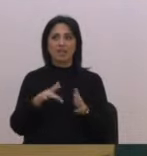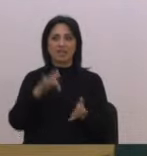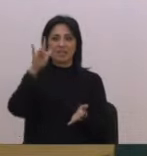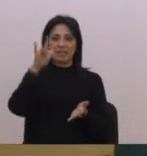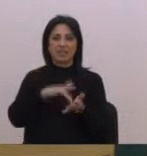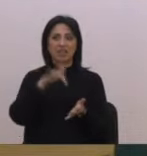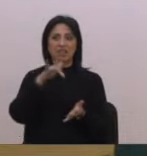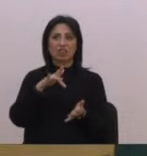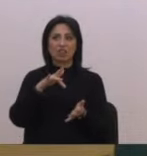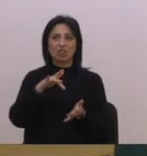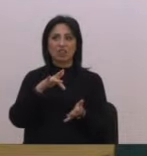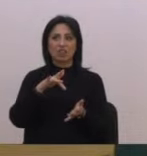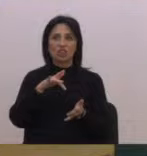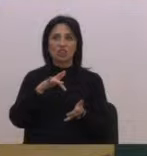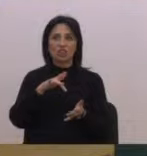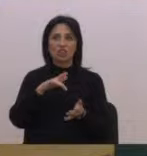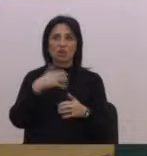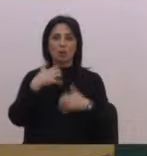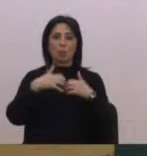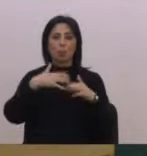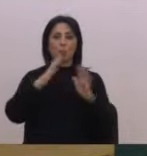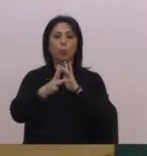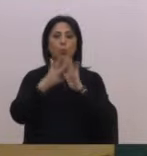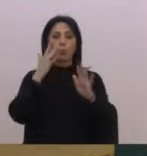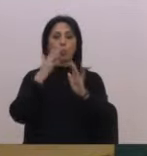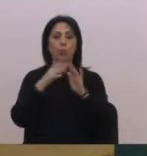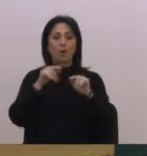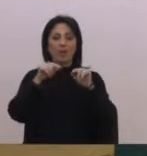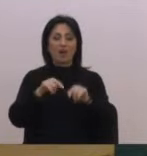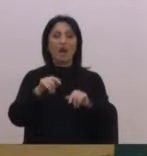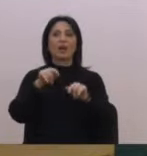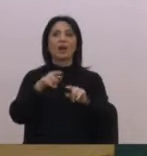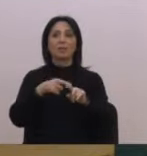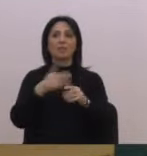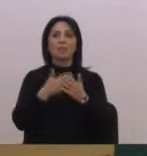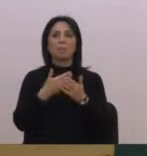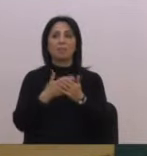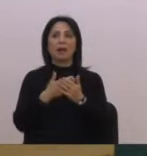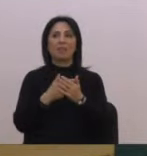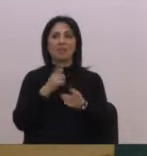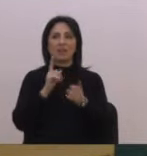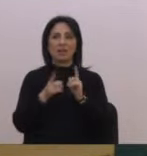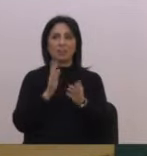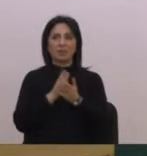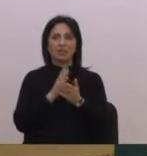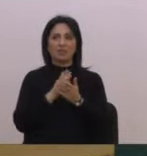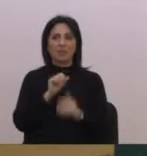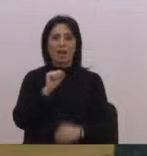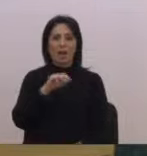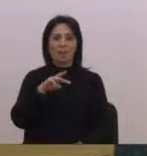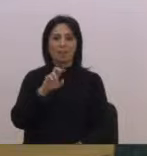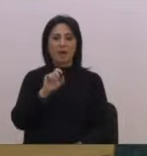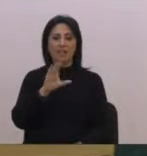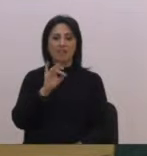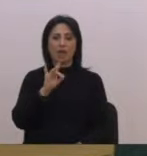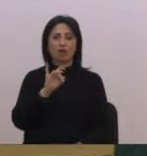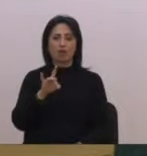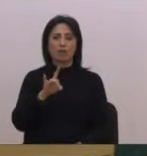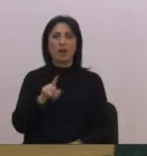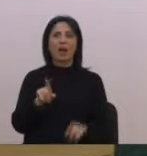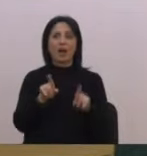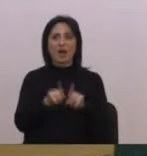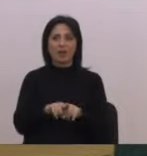ცენტრში ბულვართან ახლოს და ბულვარში ამის მაგალითი კი ნამდვილად არის ამბასადორი რომელიც